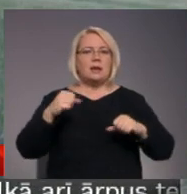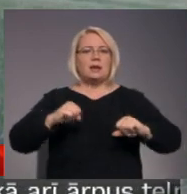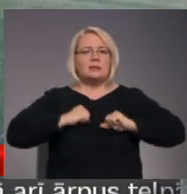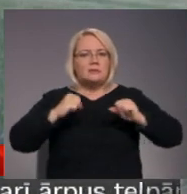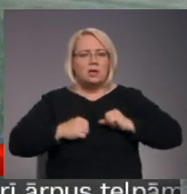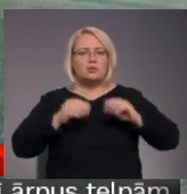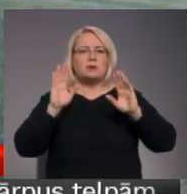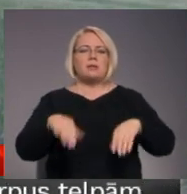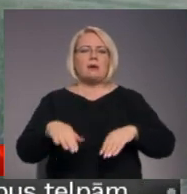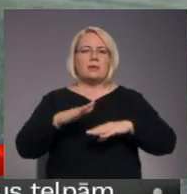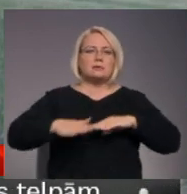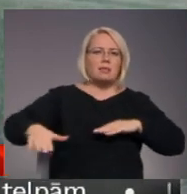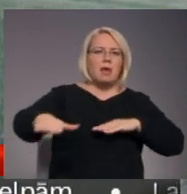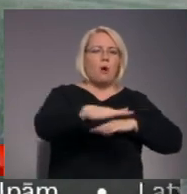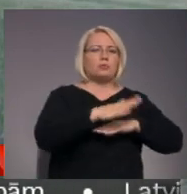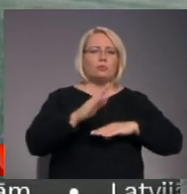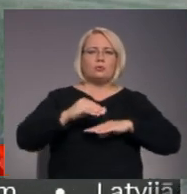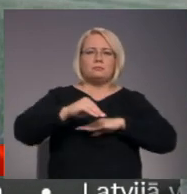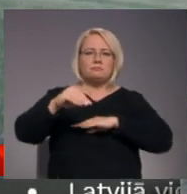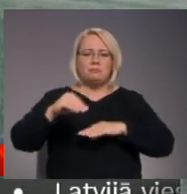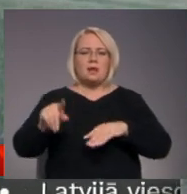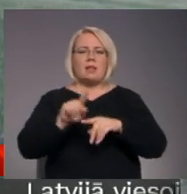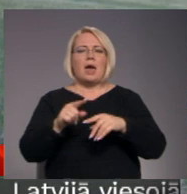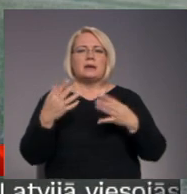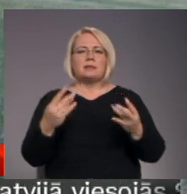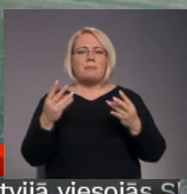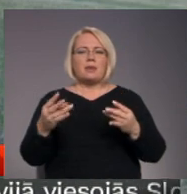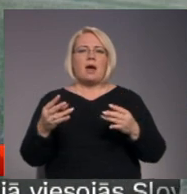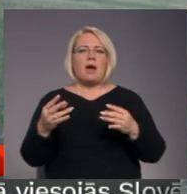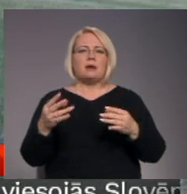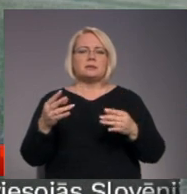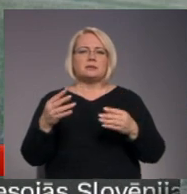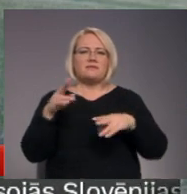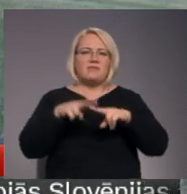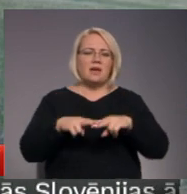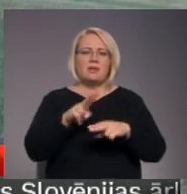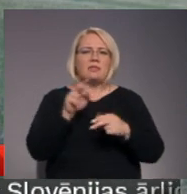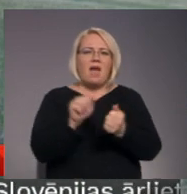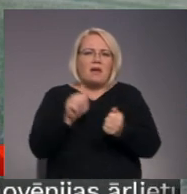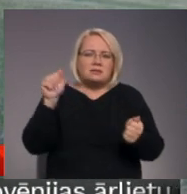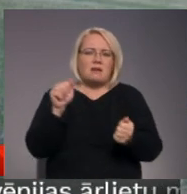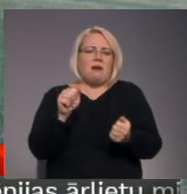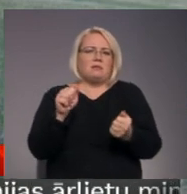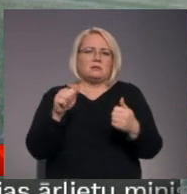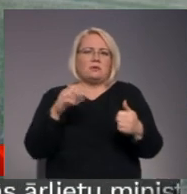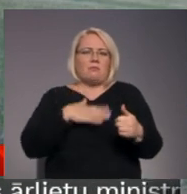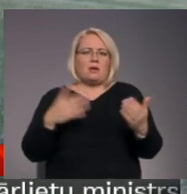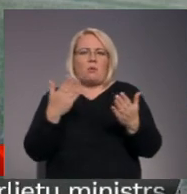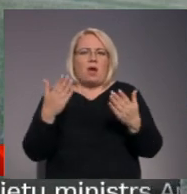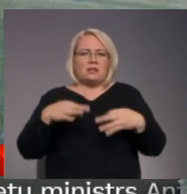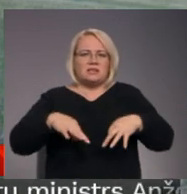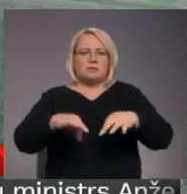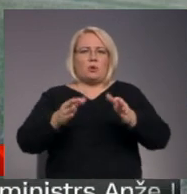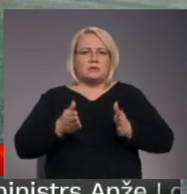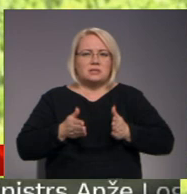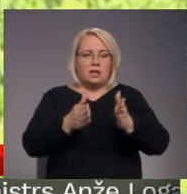daudz mēs vīnmierēgoks, lai tos slapjos vītas neaizslēgst kolni, lai neaizskols, lai viss būtu vīnmierēgai. Kad tiek kaut kādu slīdi izbraukāju,